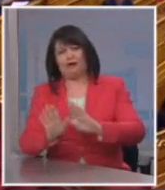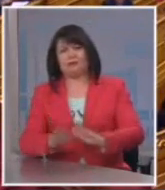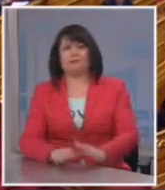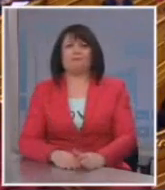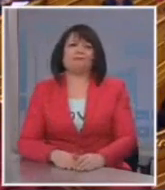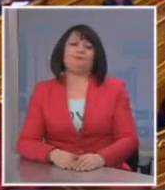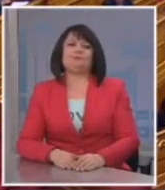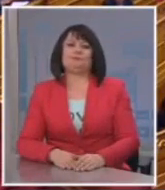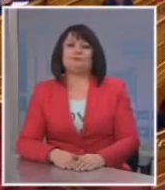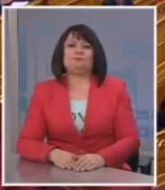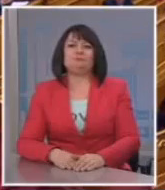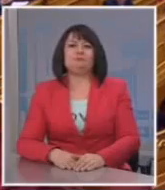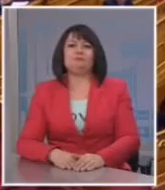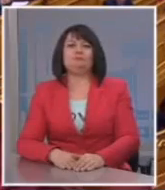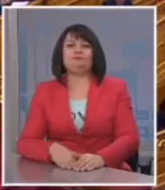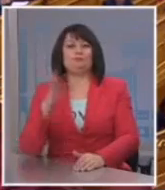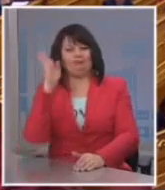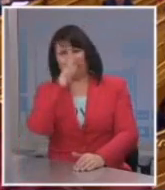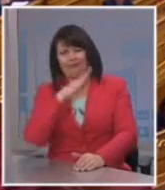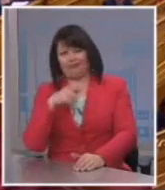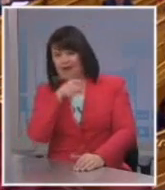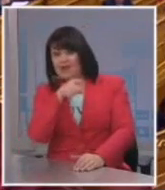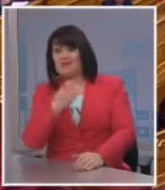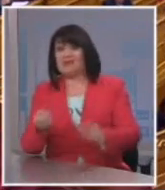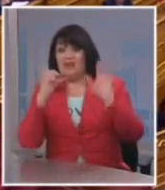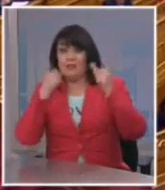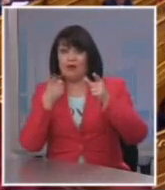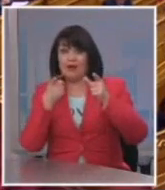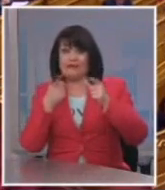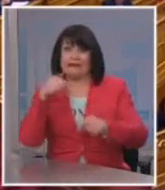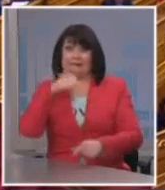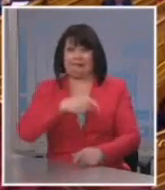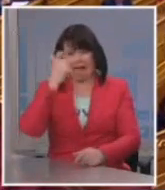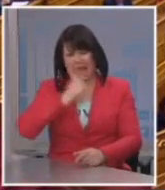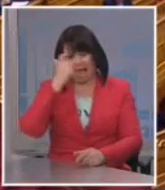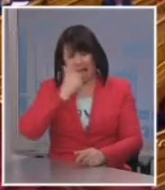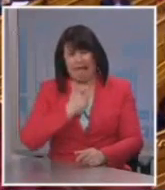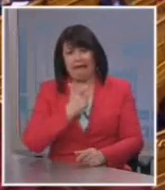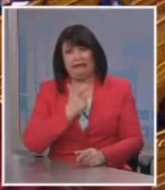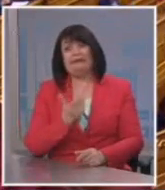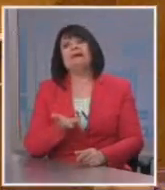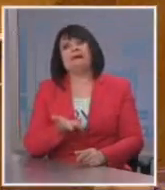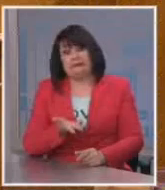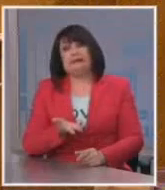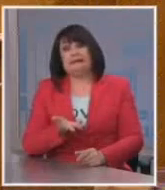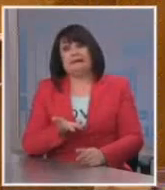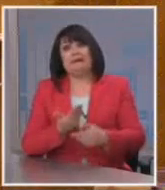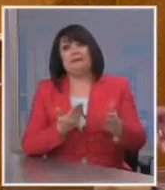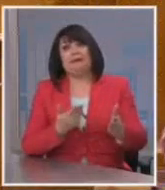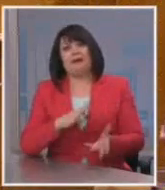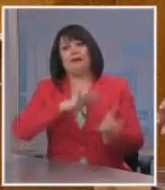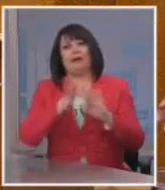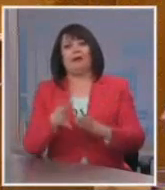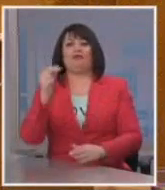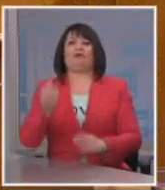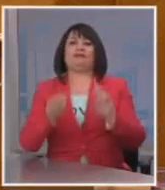είμαι πρόεδρος. Τον Μανδύα εσείς το φοράτε. Τη μία μέρα κλαίτε ως απόγονος αριστερού και μετά εμφανίζεται ως βουλευτής